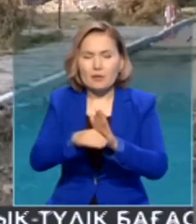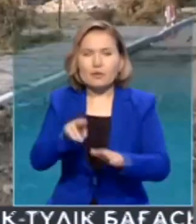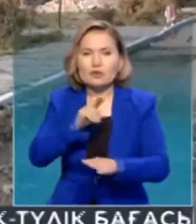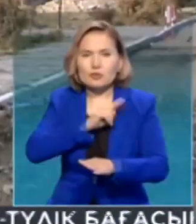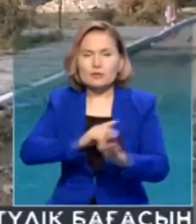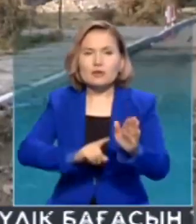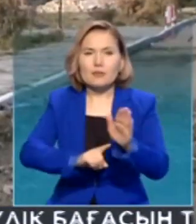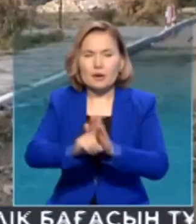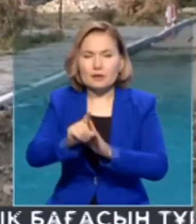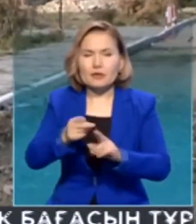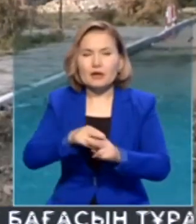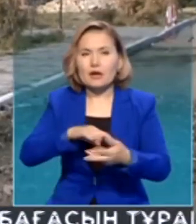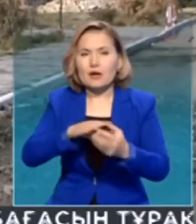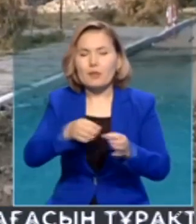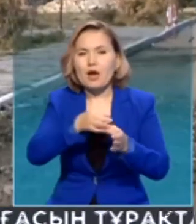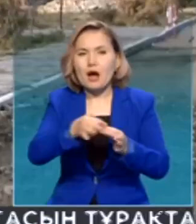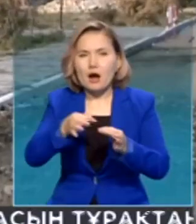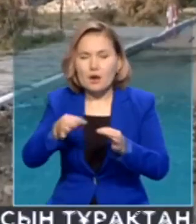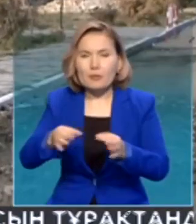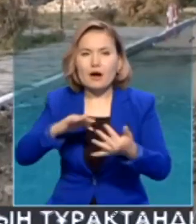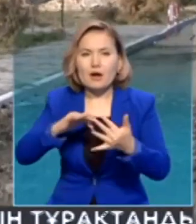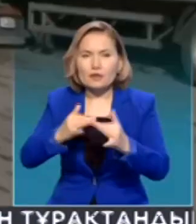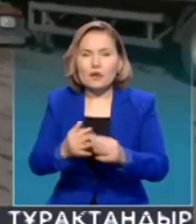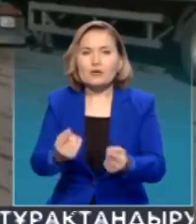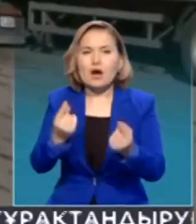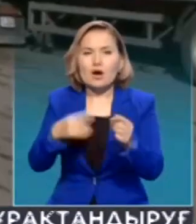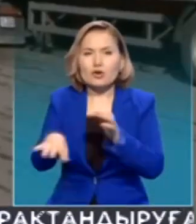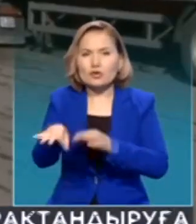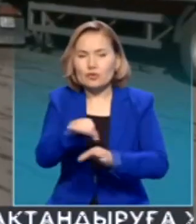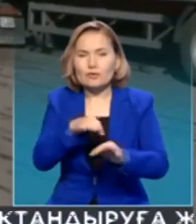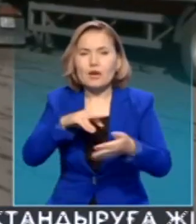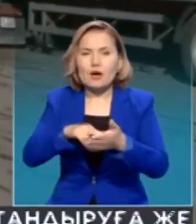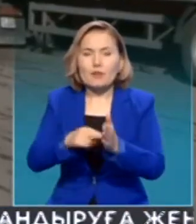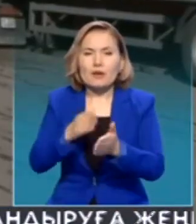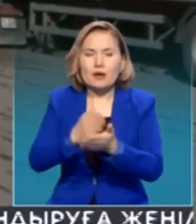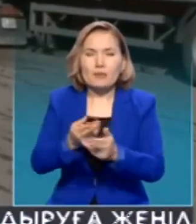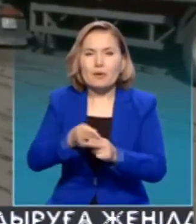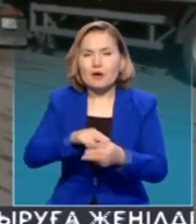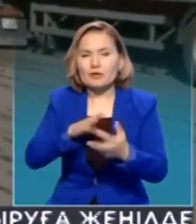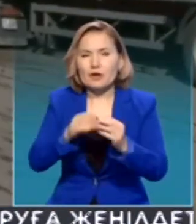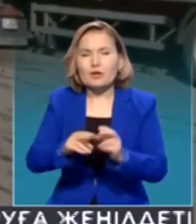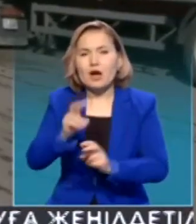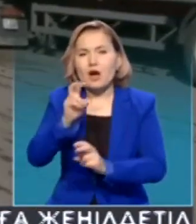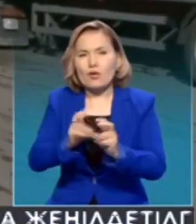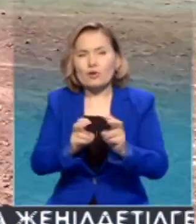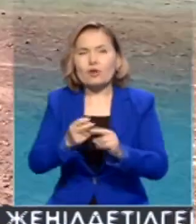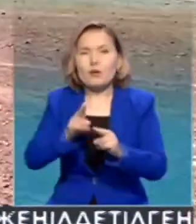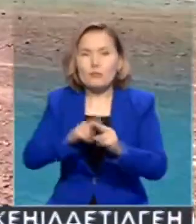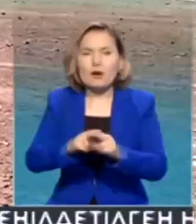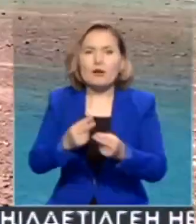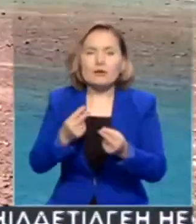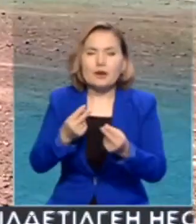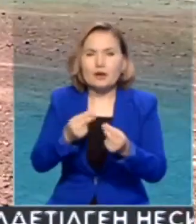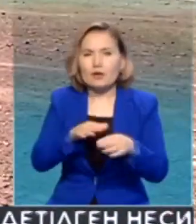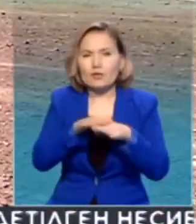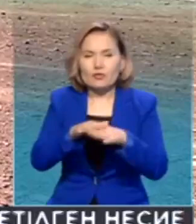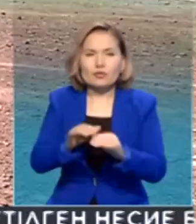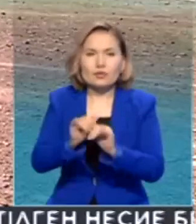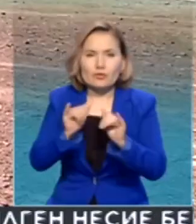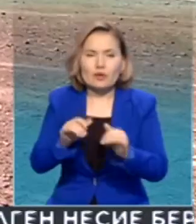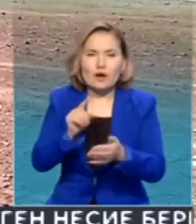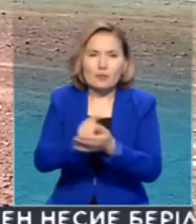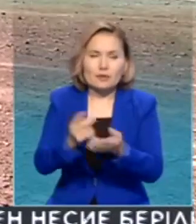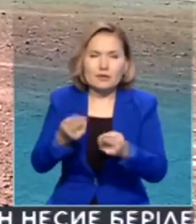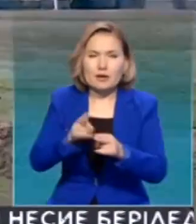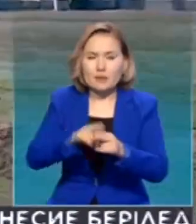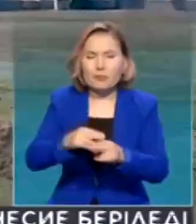кірістік. Шекара маңындағы елді мекендерде де ауқымды жобалар жоспарланған. Олар өнеркәсіп қорында көзделген қаражат есебінен жүзеге асырылмақ. Бұдан